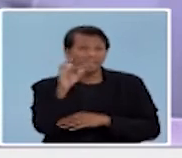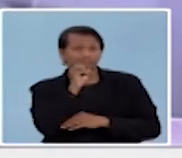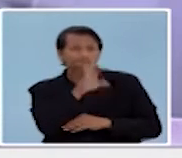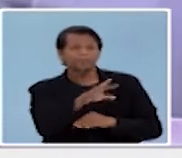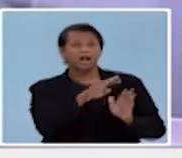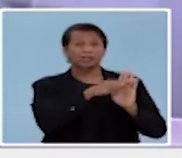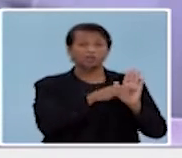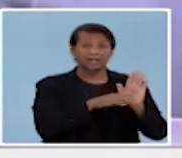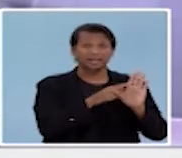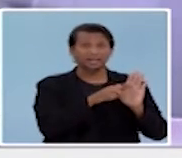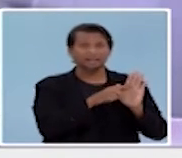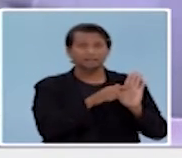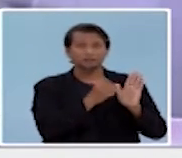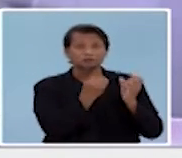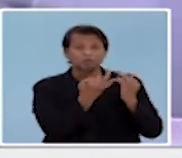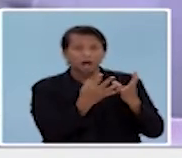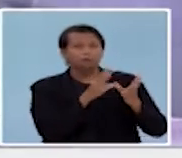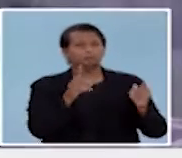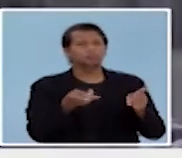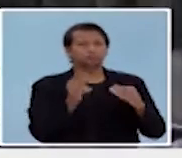karena angka pasien coronavirus